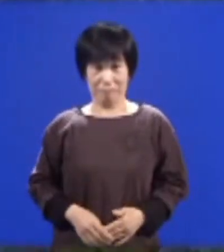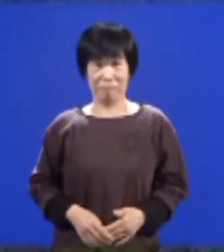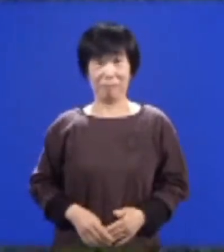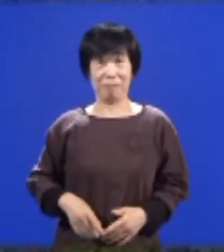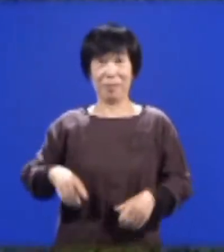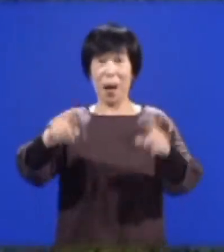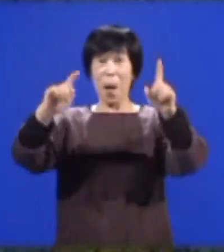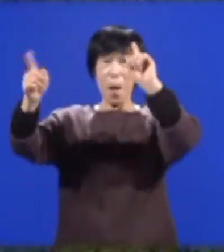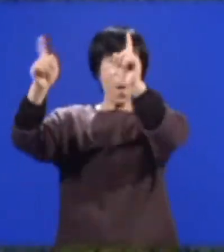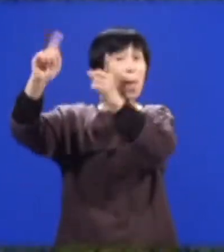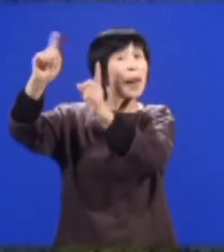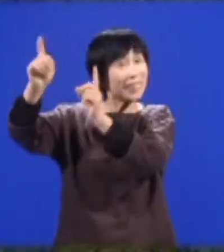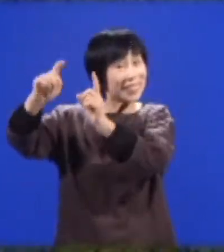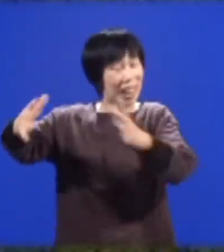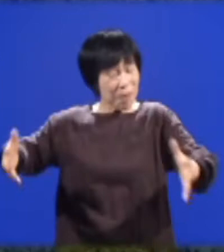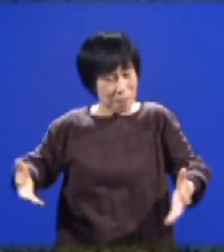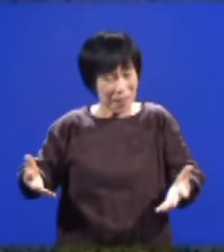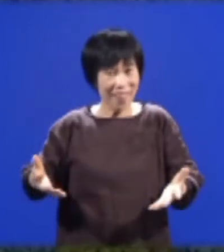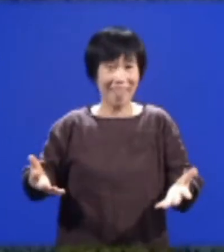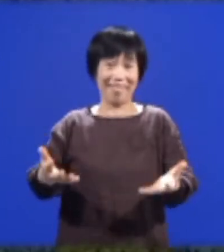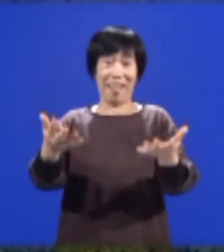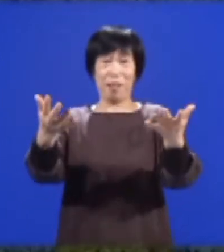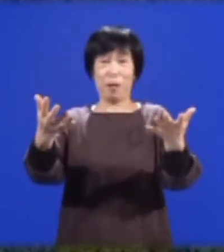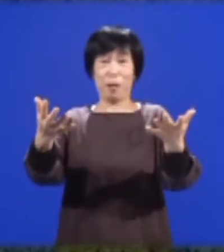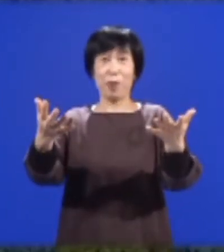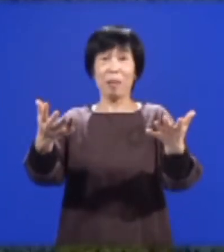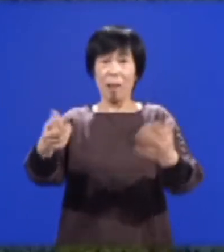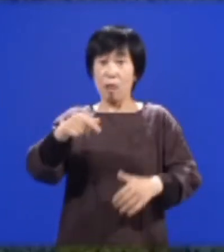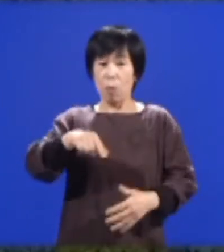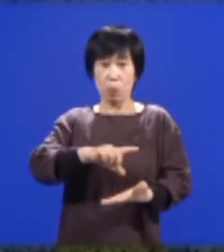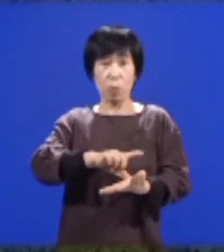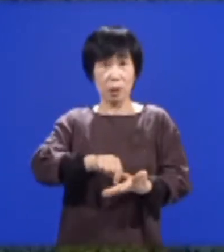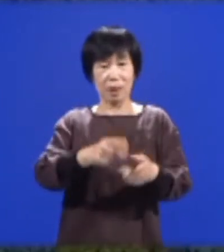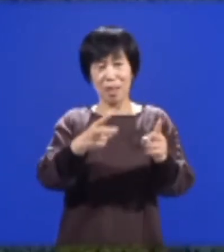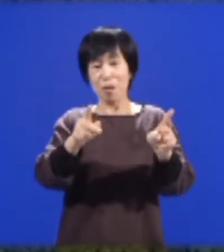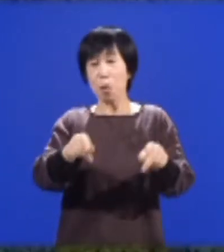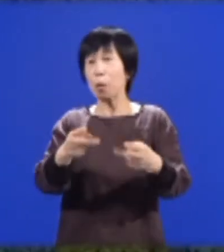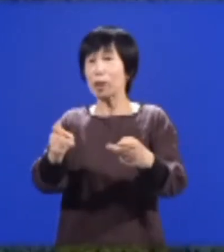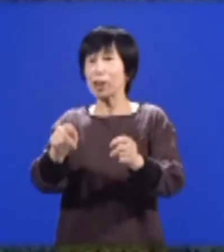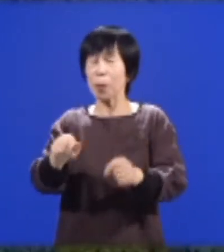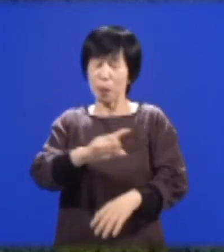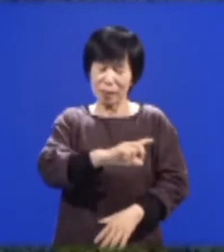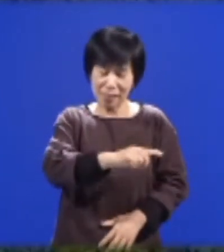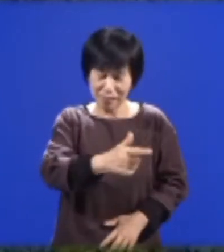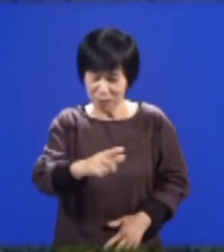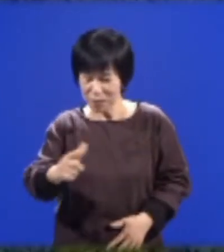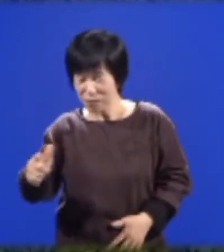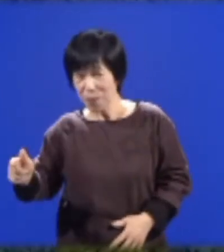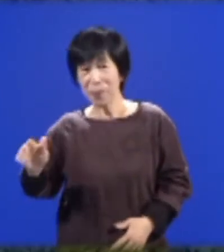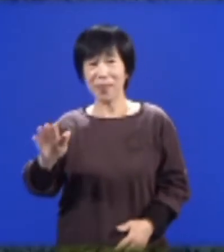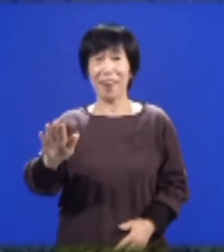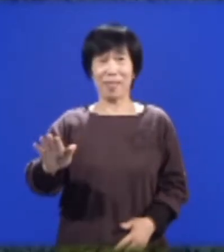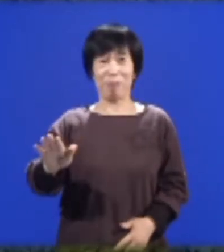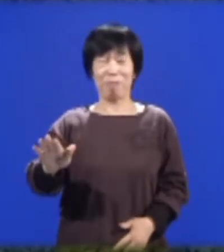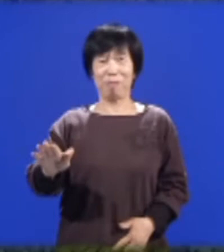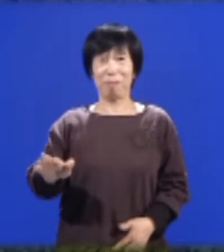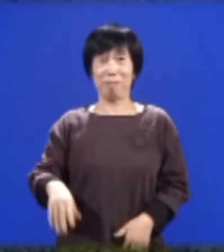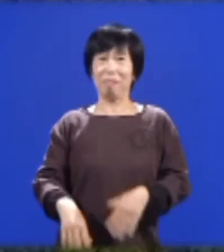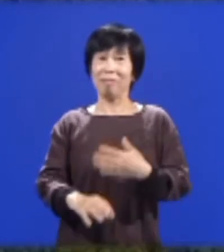お祭り盛り上がってるでしょ。とにかく塩浜地区は催し物がたくさんある地区なんです